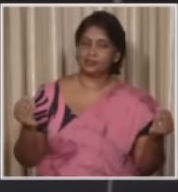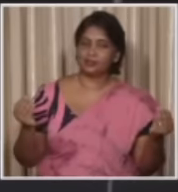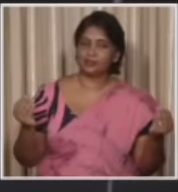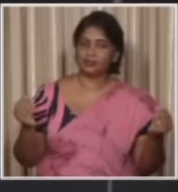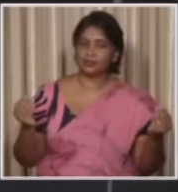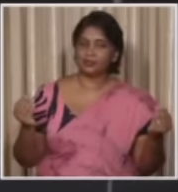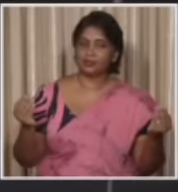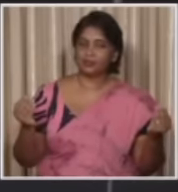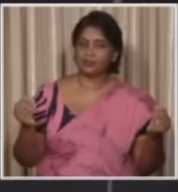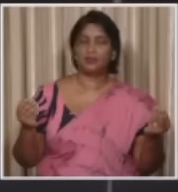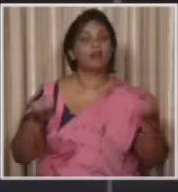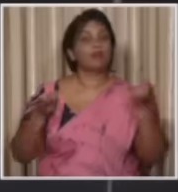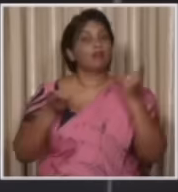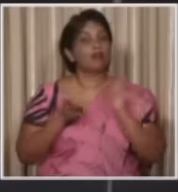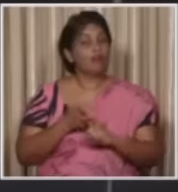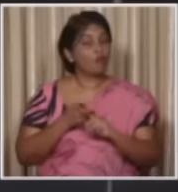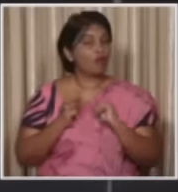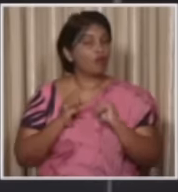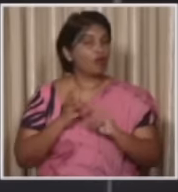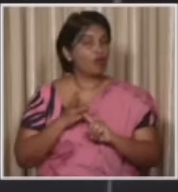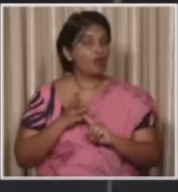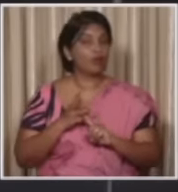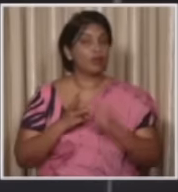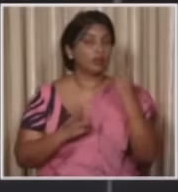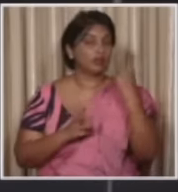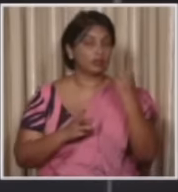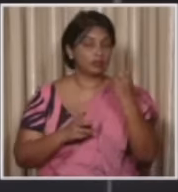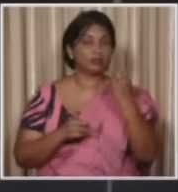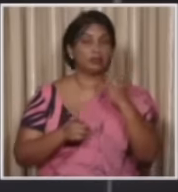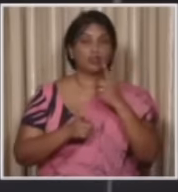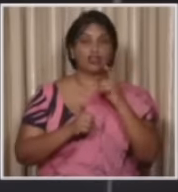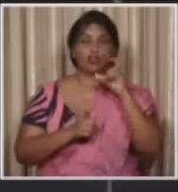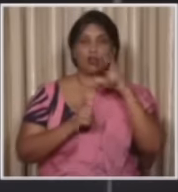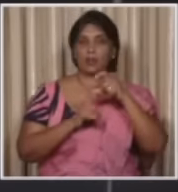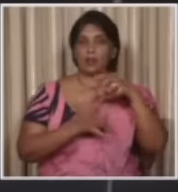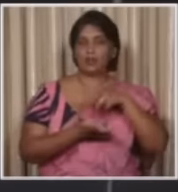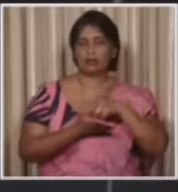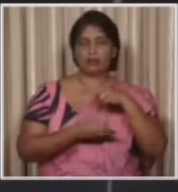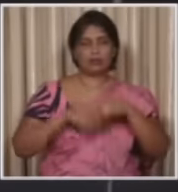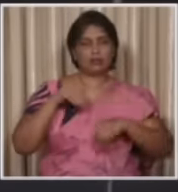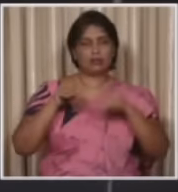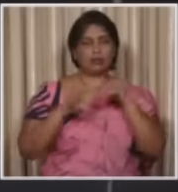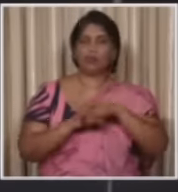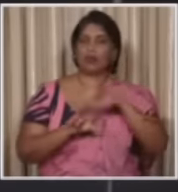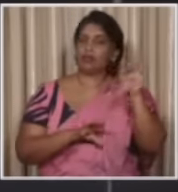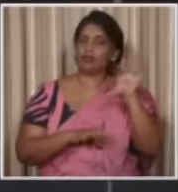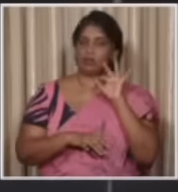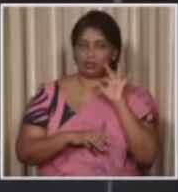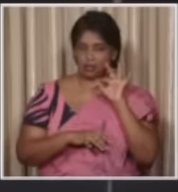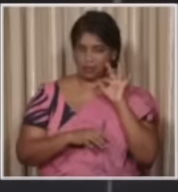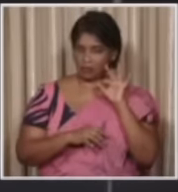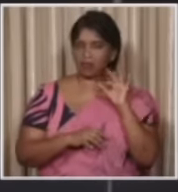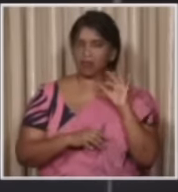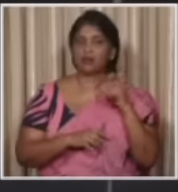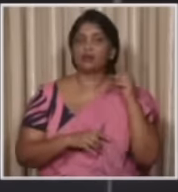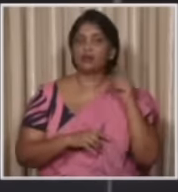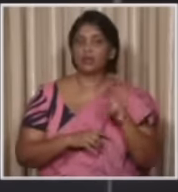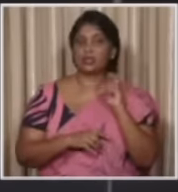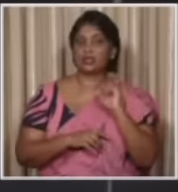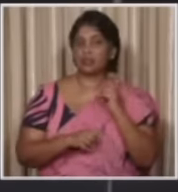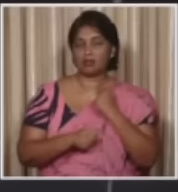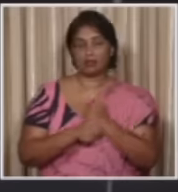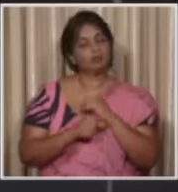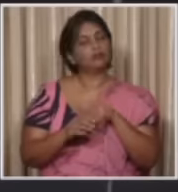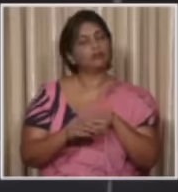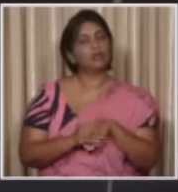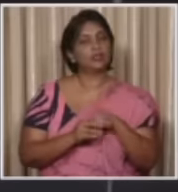හරි ඊළඟට මොකද උනේ එතුමා 2006 තරංගලා කොළඹ දිස්ත්‍රික්කේ තේරුණා එතුමා චන්ද්‍රිකා ආණ්ඩුවේ